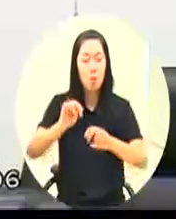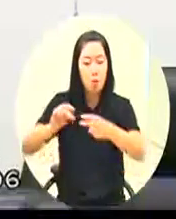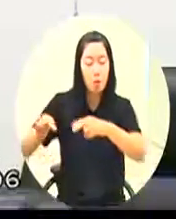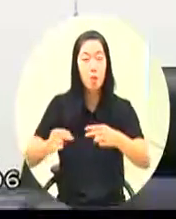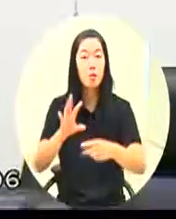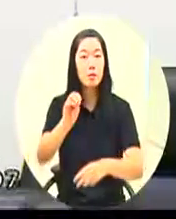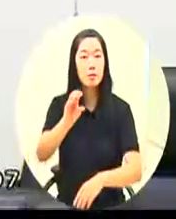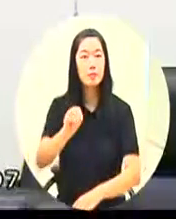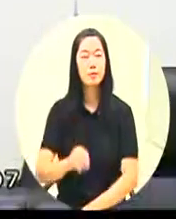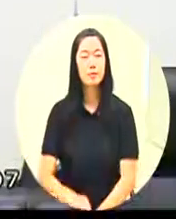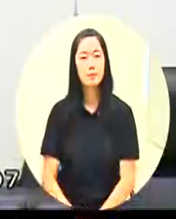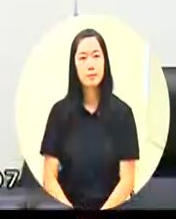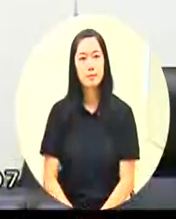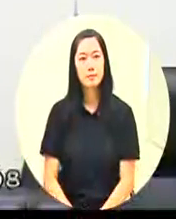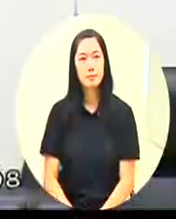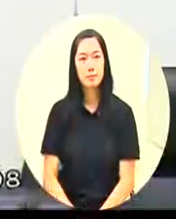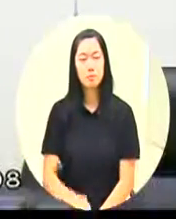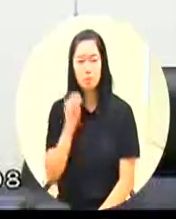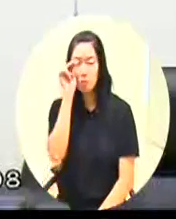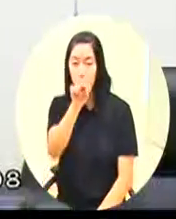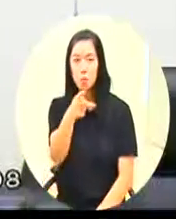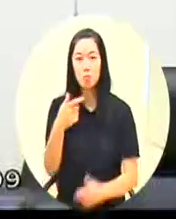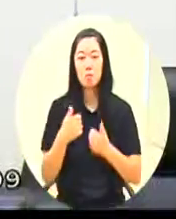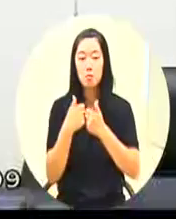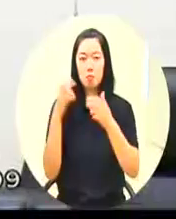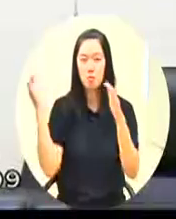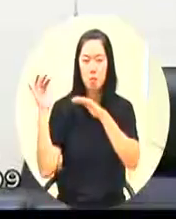答复？我看到你那一天也是会刊的。